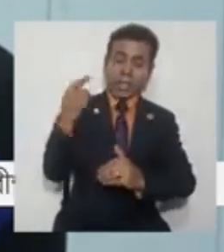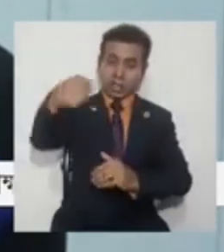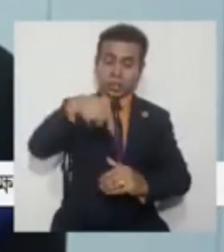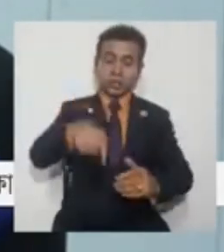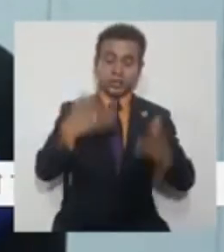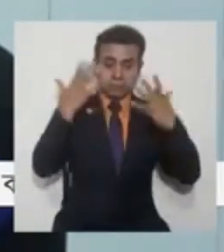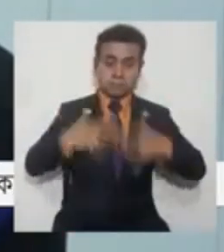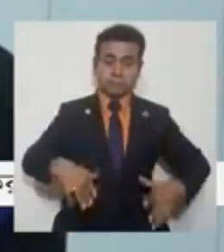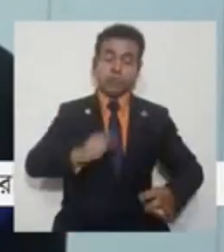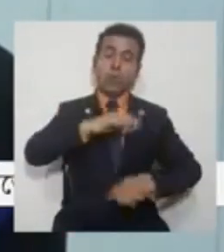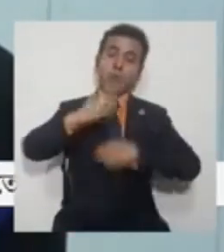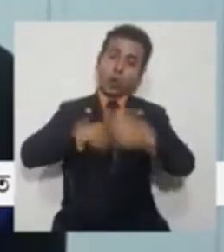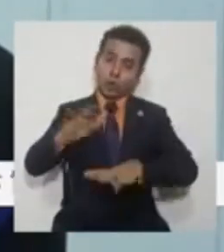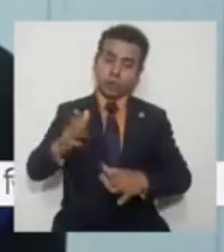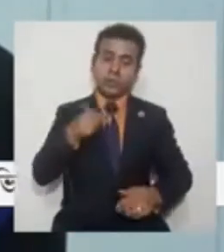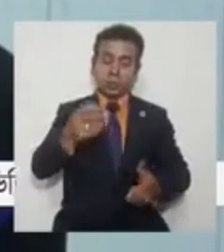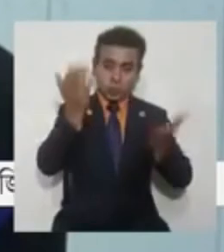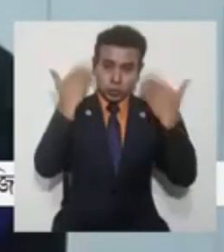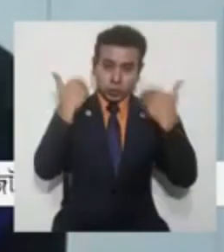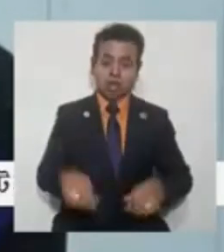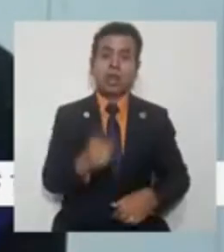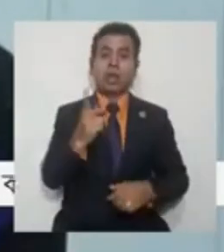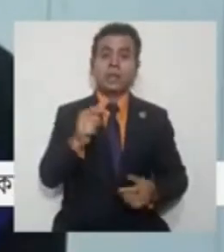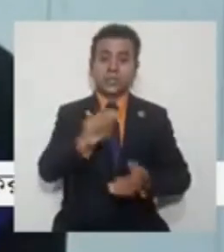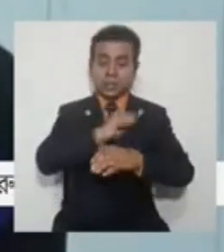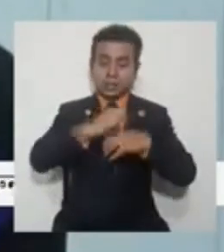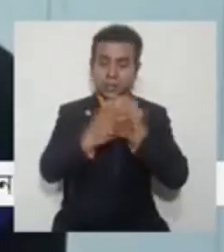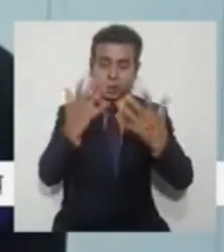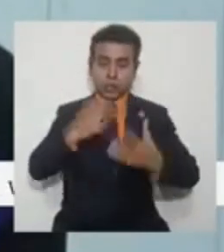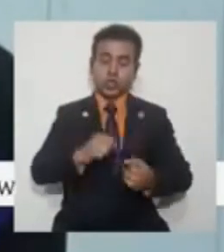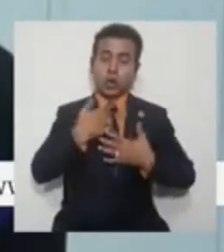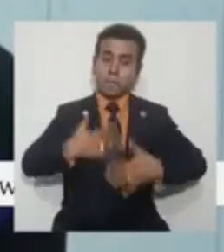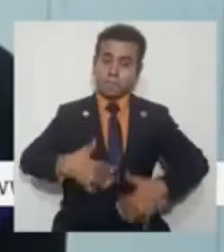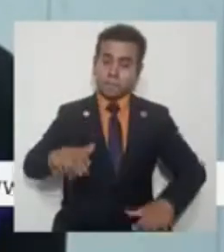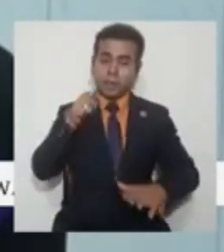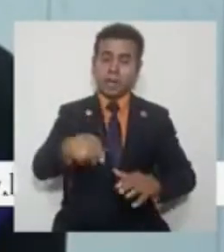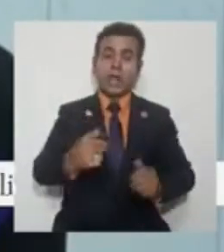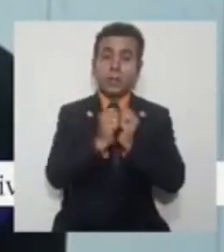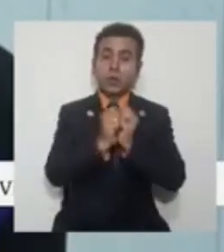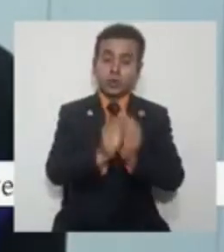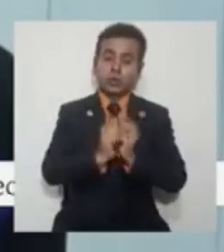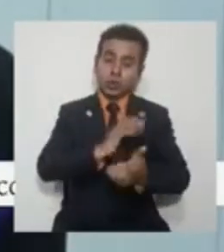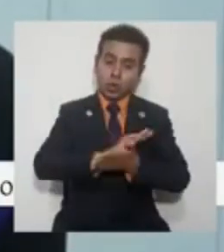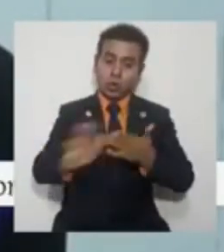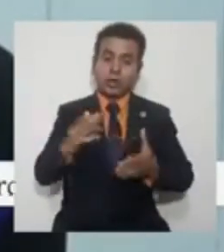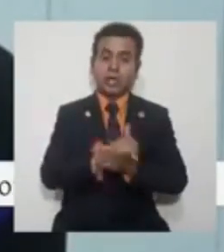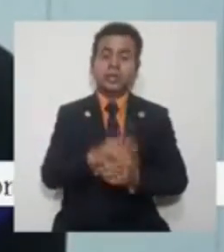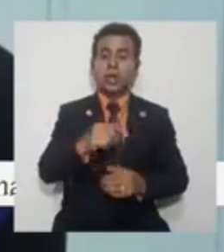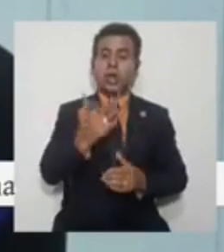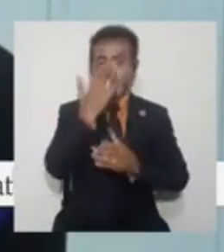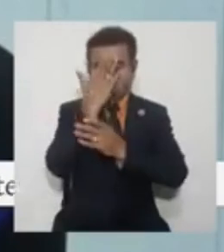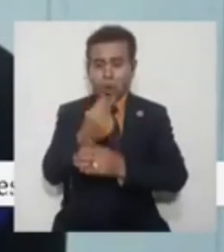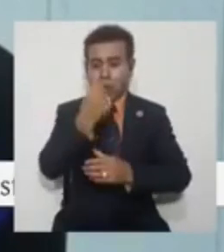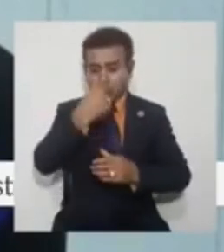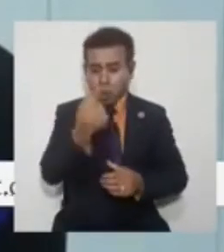বাড়িতেই চিকিৎসা নিন অথবা আমাদের হটলাইন নম্বরগুলিতে ফোন করুন, গরম পানি কুসুম গরম পানি খাওয়ার অভ্যাস